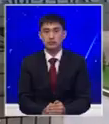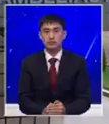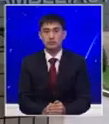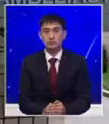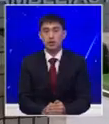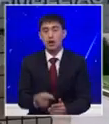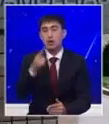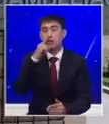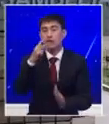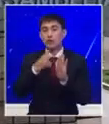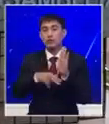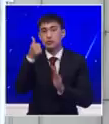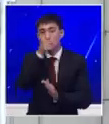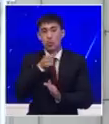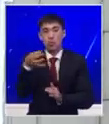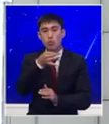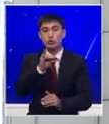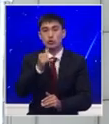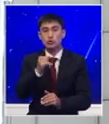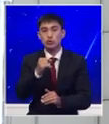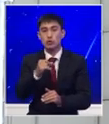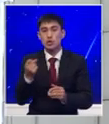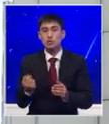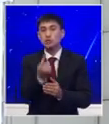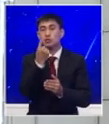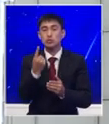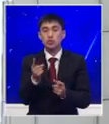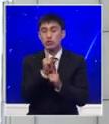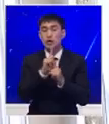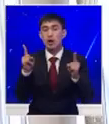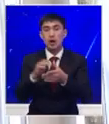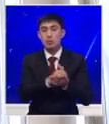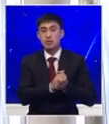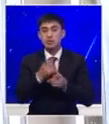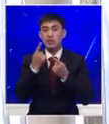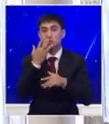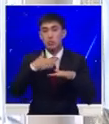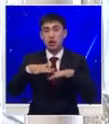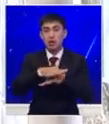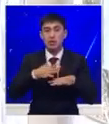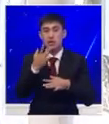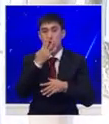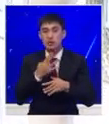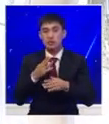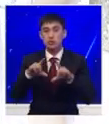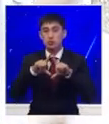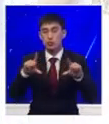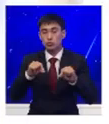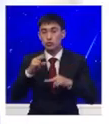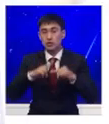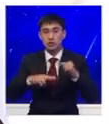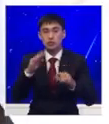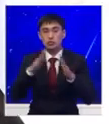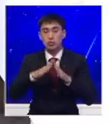Еще в далекие 80-е годы в области Жетісу зародился этот уникальный, объединяющий разные поколения и этносы институт. Именно строительство